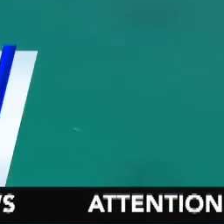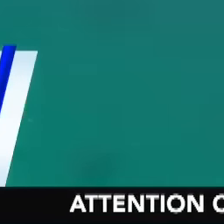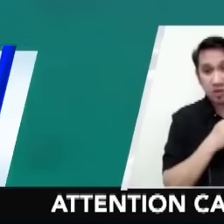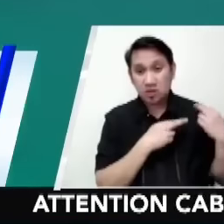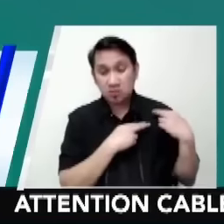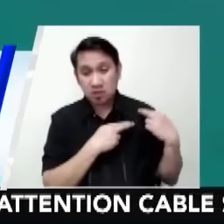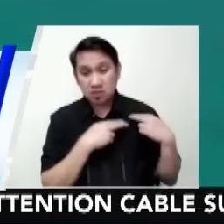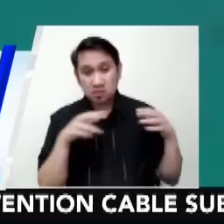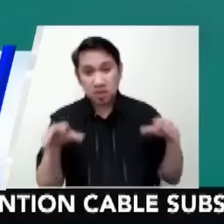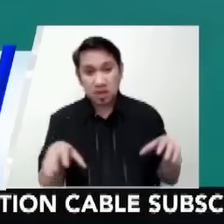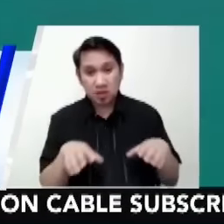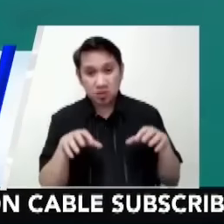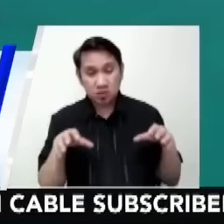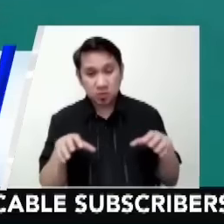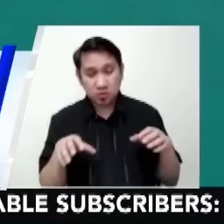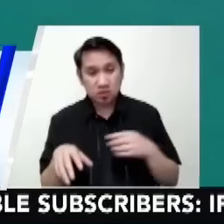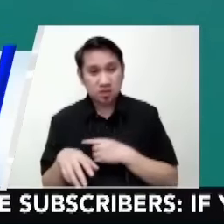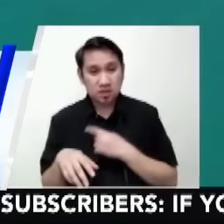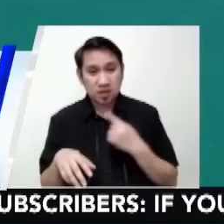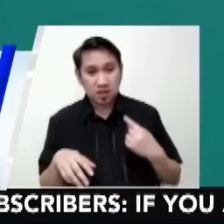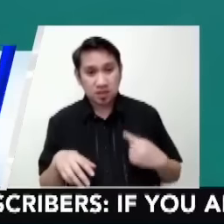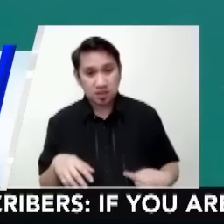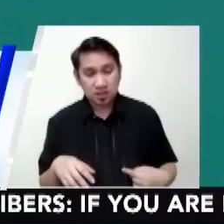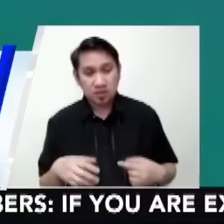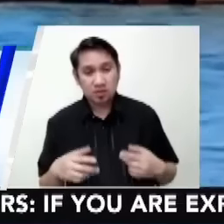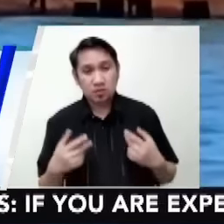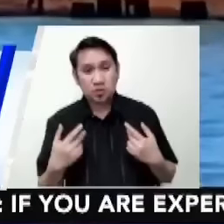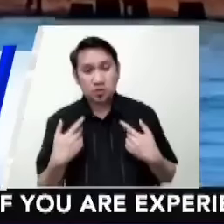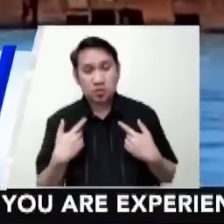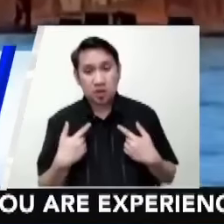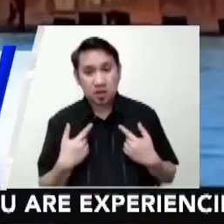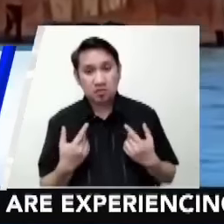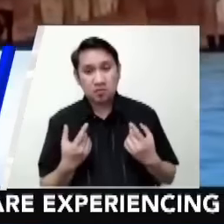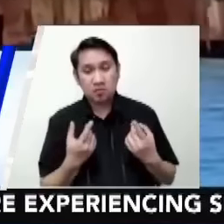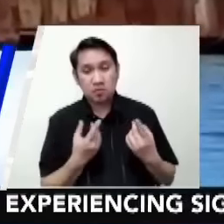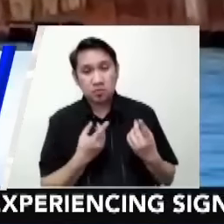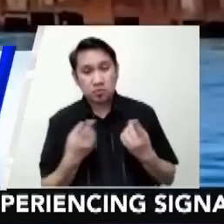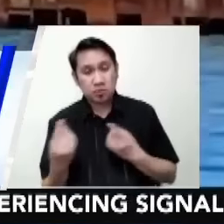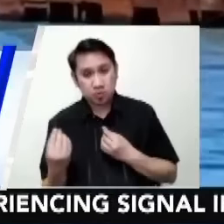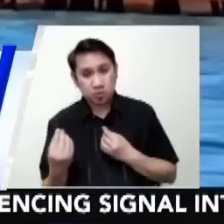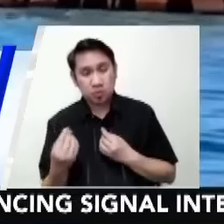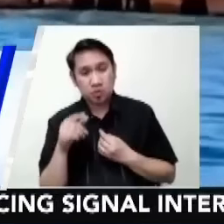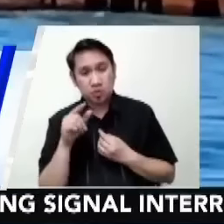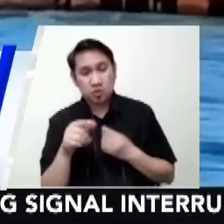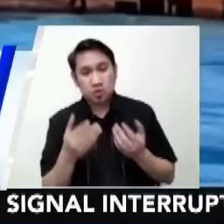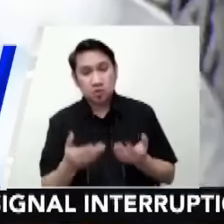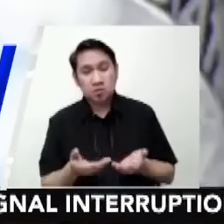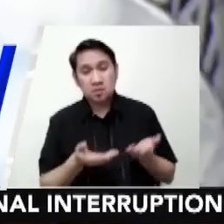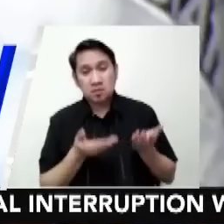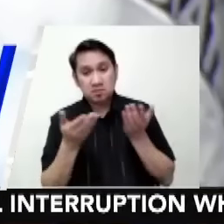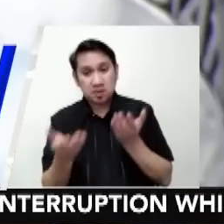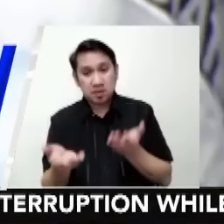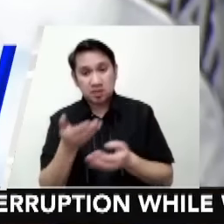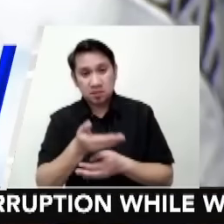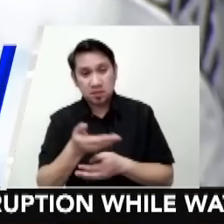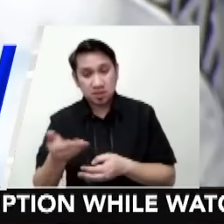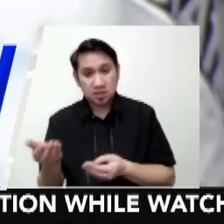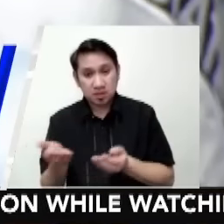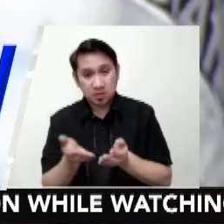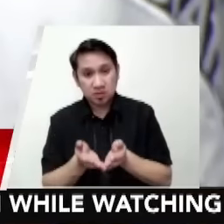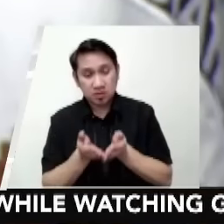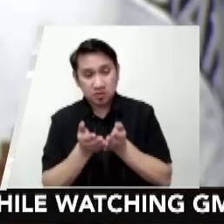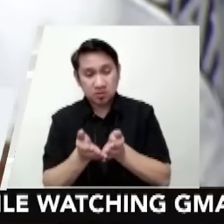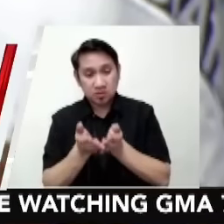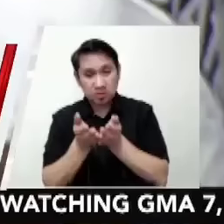na pigilan ng Pilipinas sa pagsasagawa ng maritime operations at maghatid ng supply sa BRP Sierra Madre. Stand by our